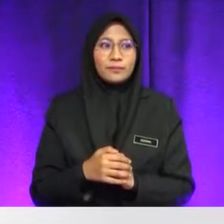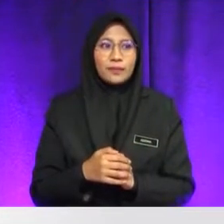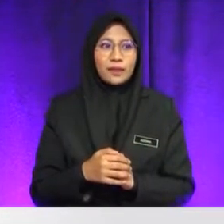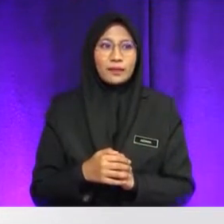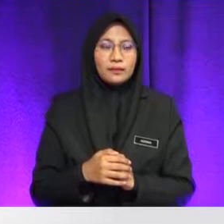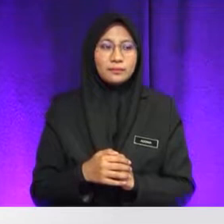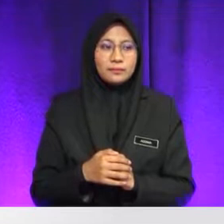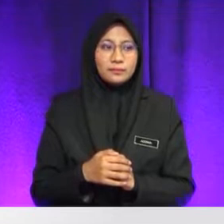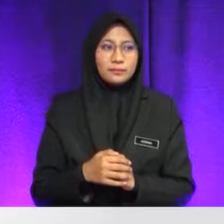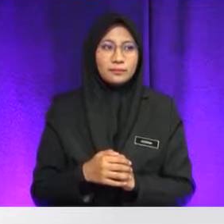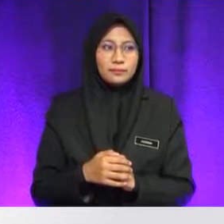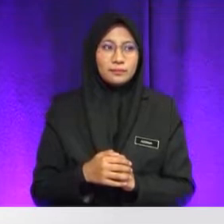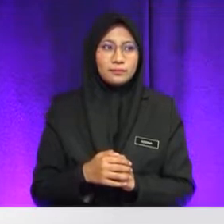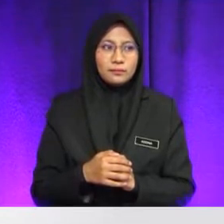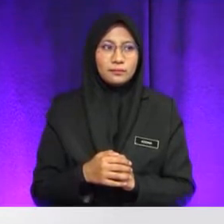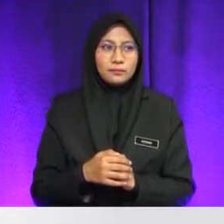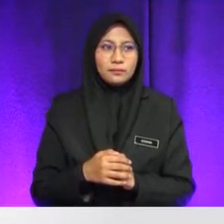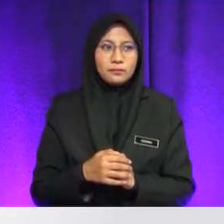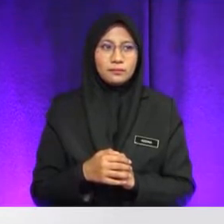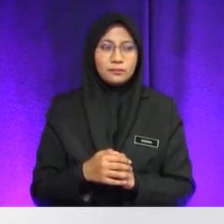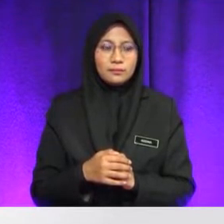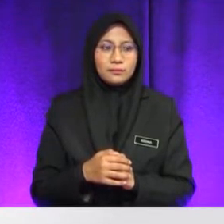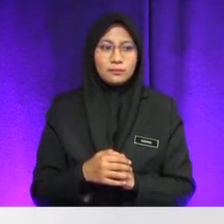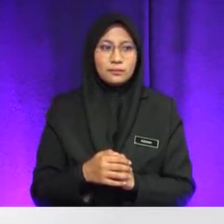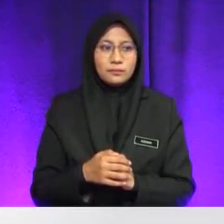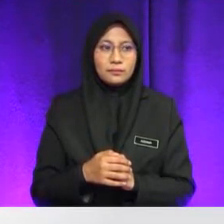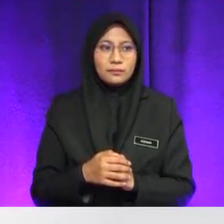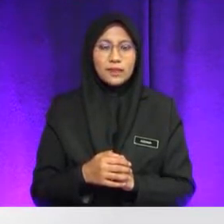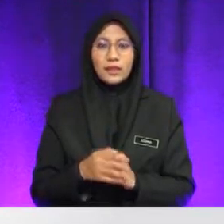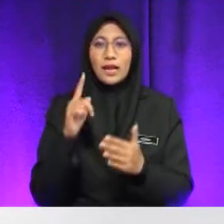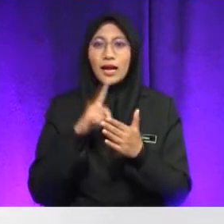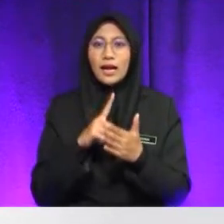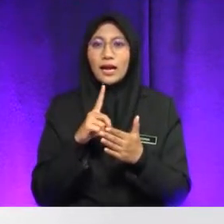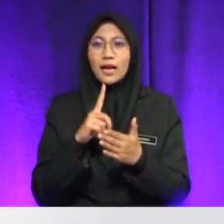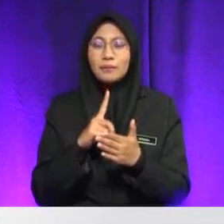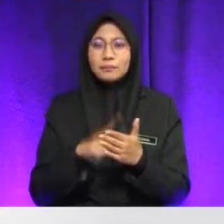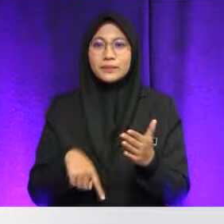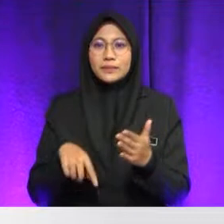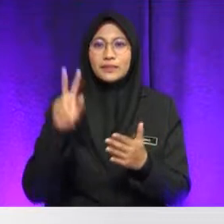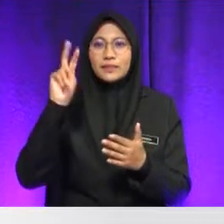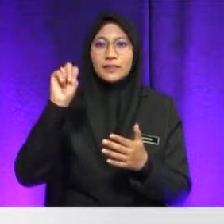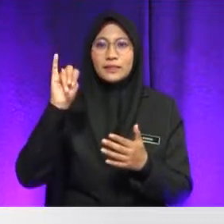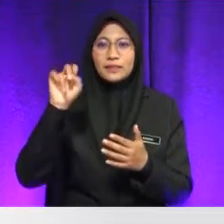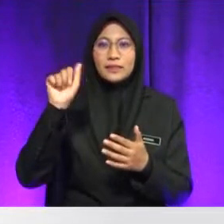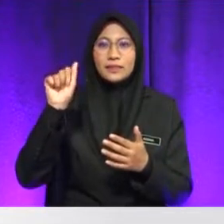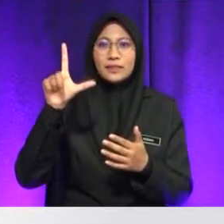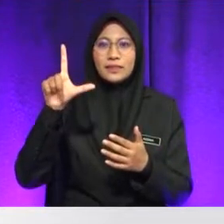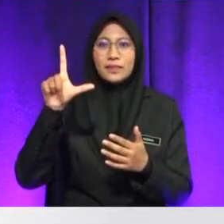Mintalah murid saya makhluk bagi tahun Berikan pada saya indeks asli nilai m